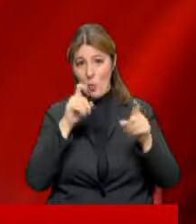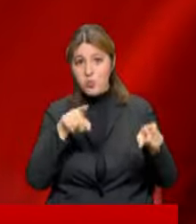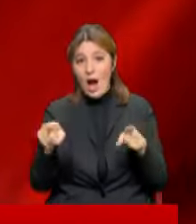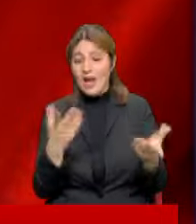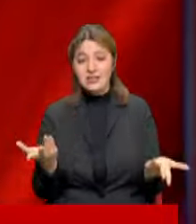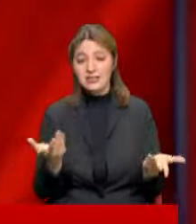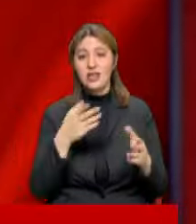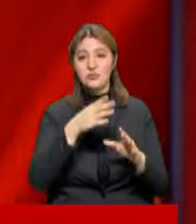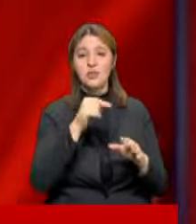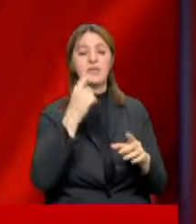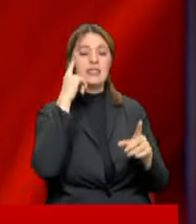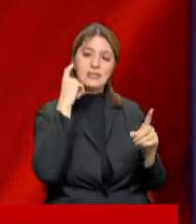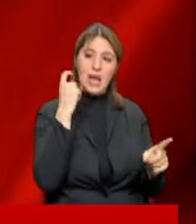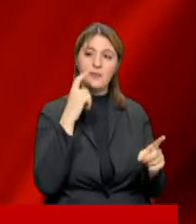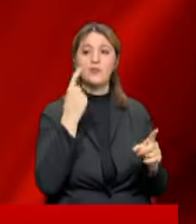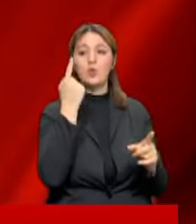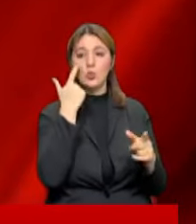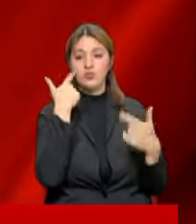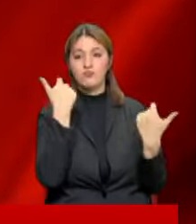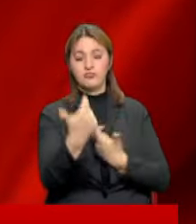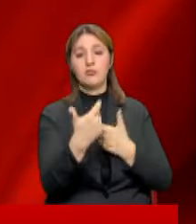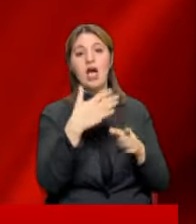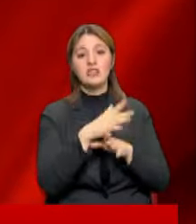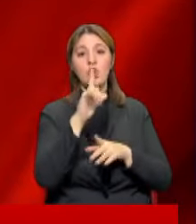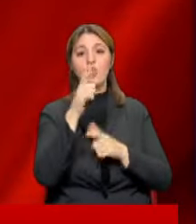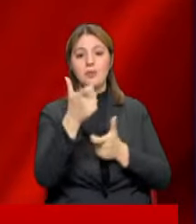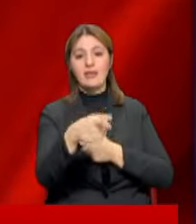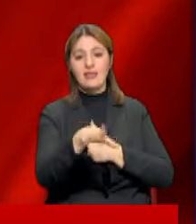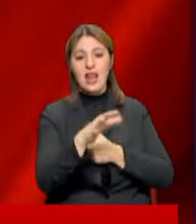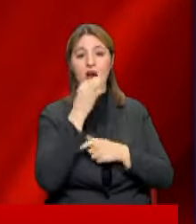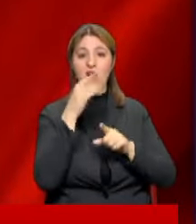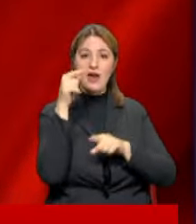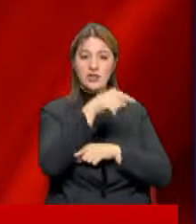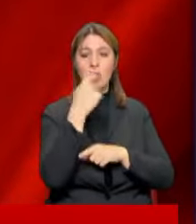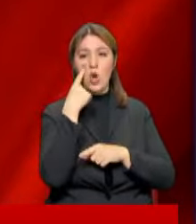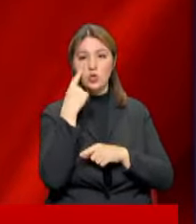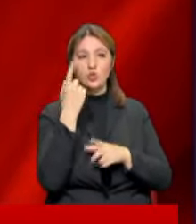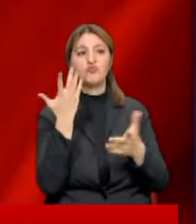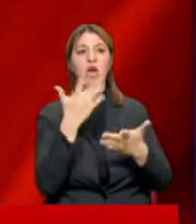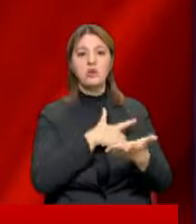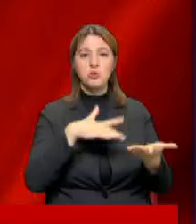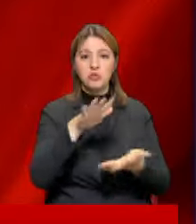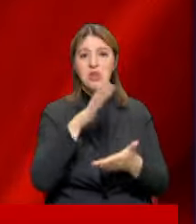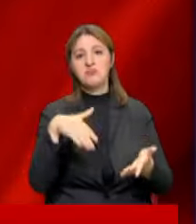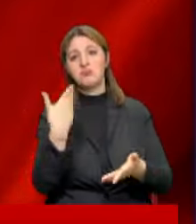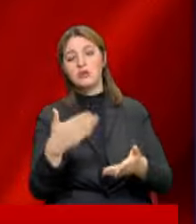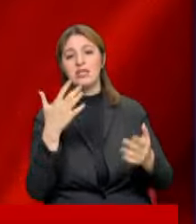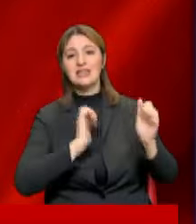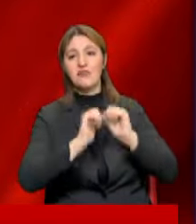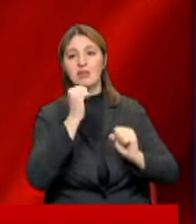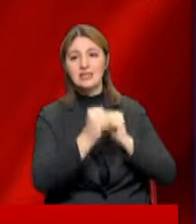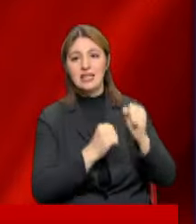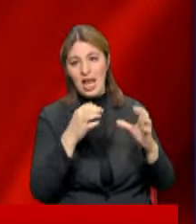şimdi İsrail gözü İşte aslında Lübnan'da değil Ankara'da gözü Anadolu'da sonra savunma